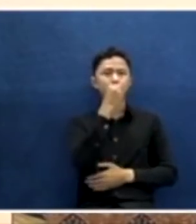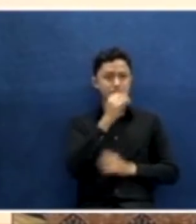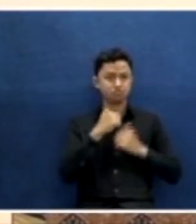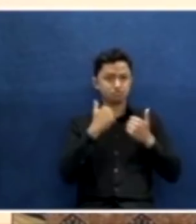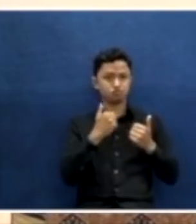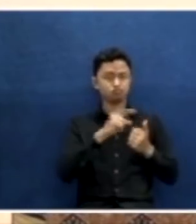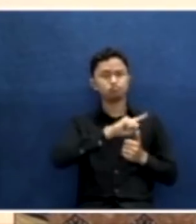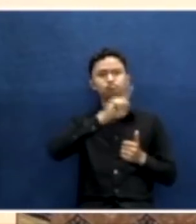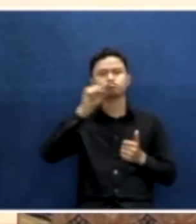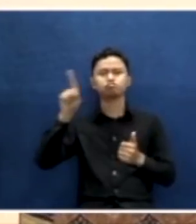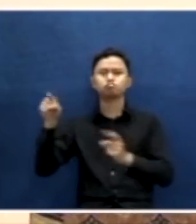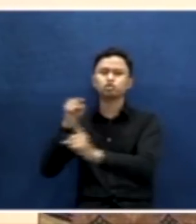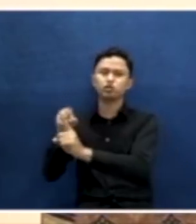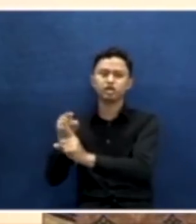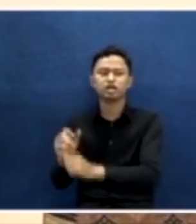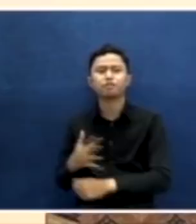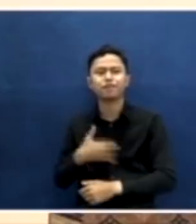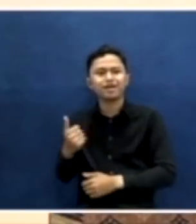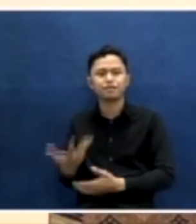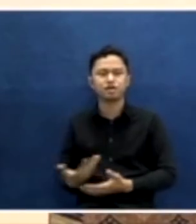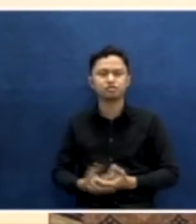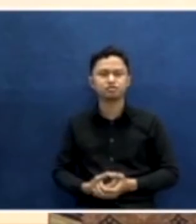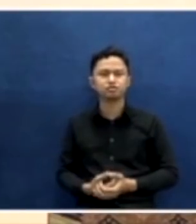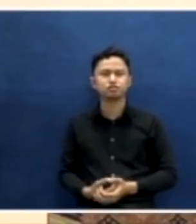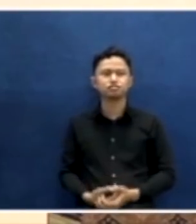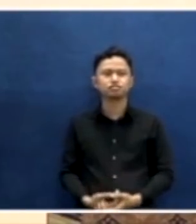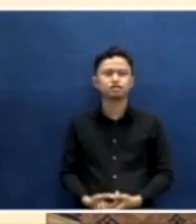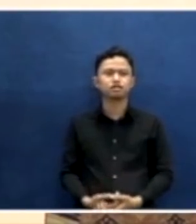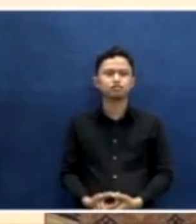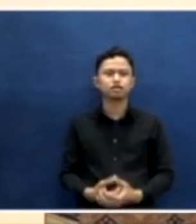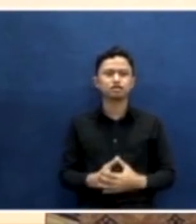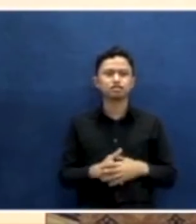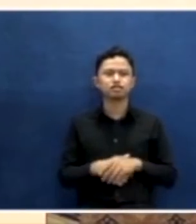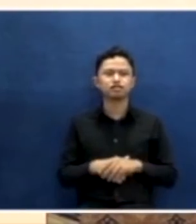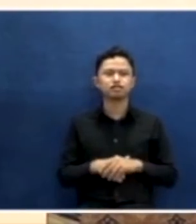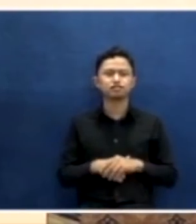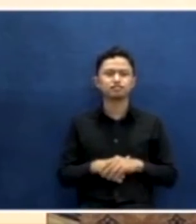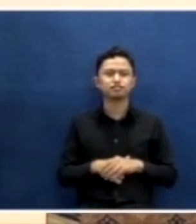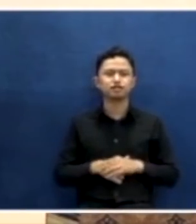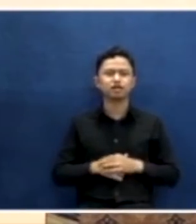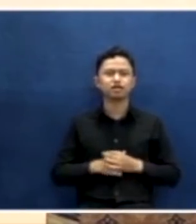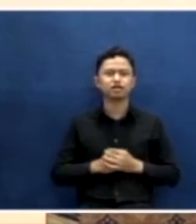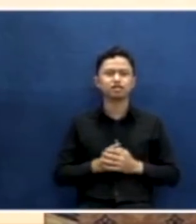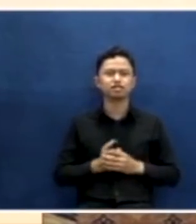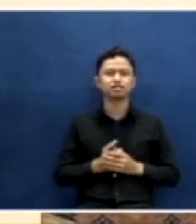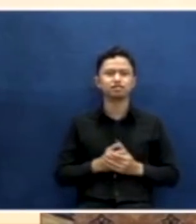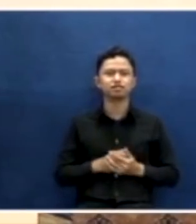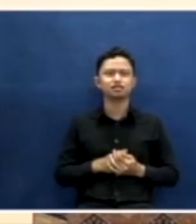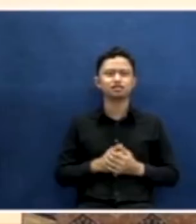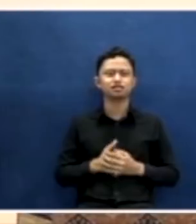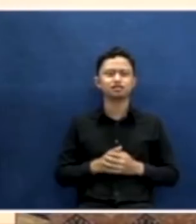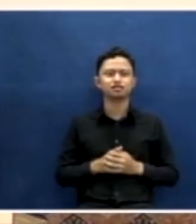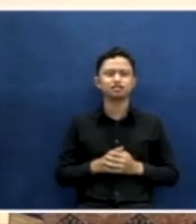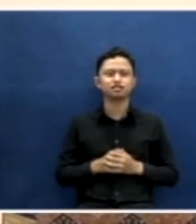dalam kehidupan kita Ayo kita lihat kembali maka profesi dan sesuatu yang halal